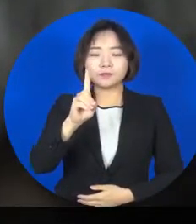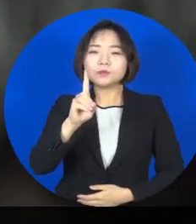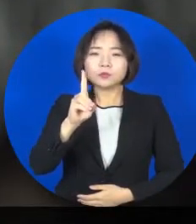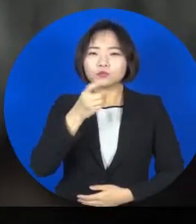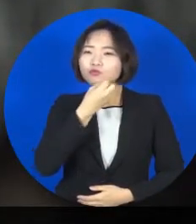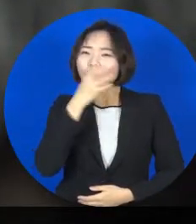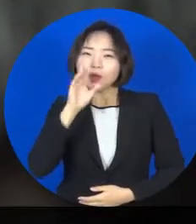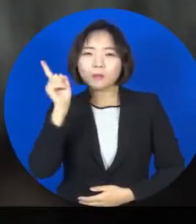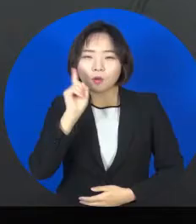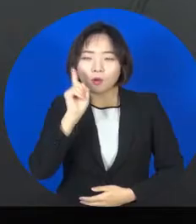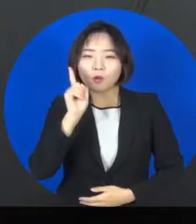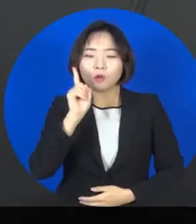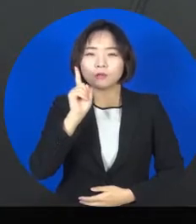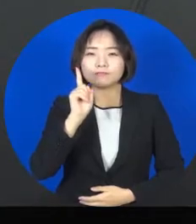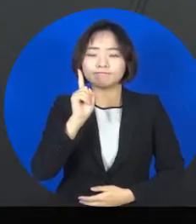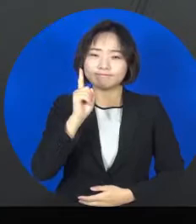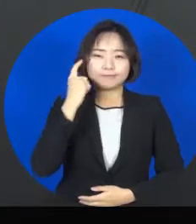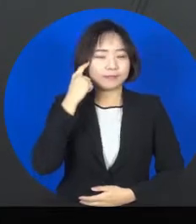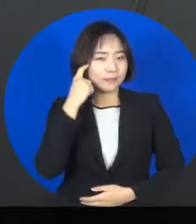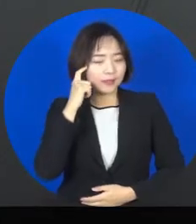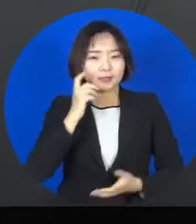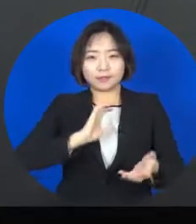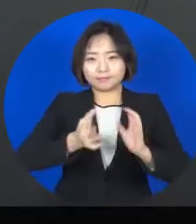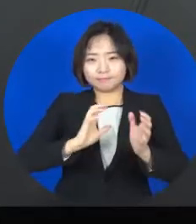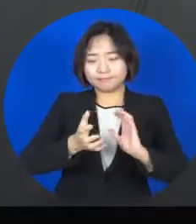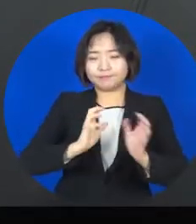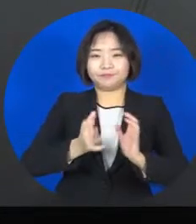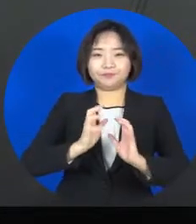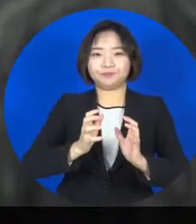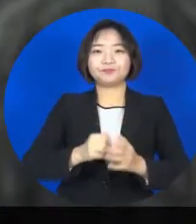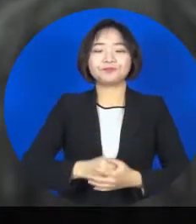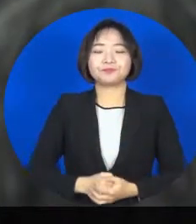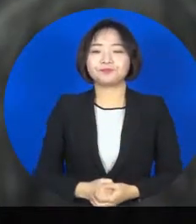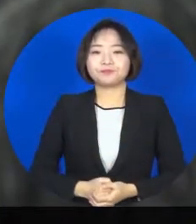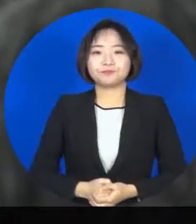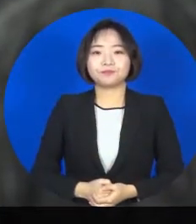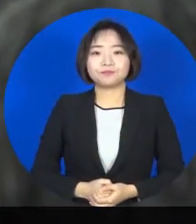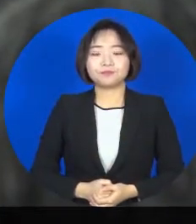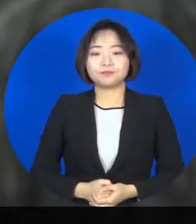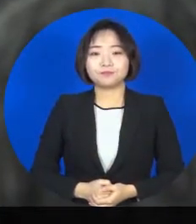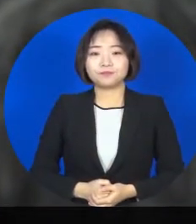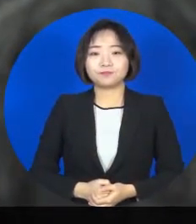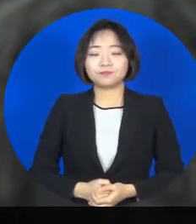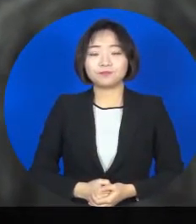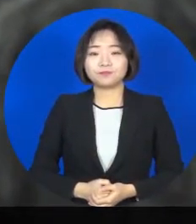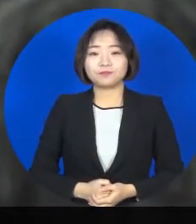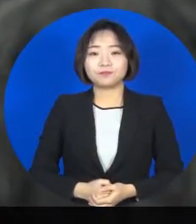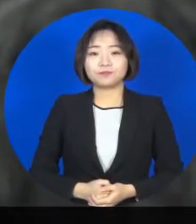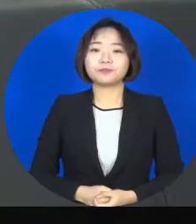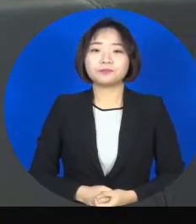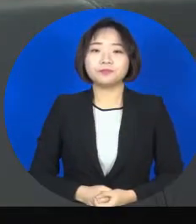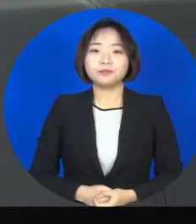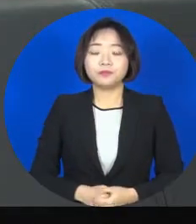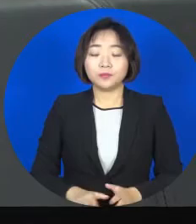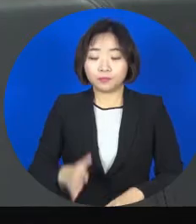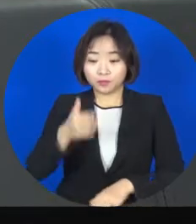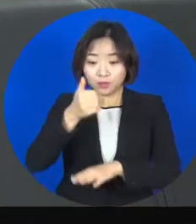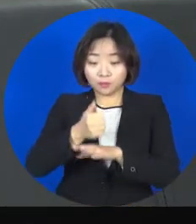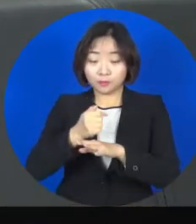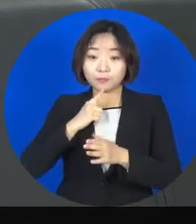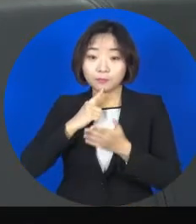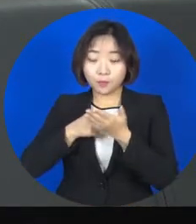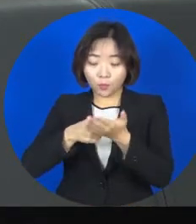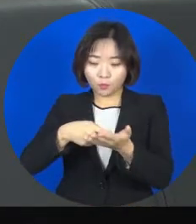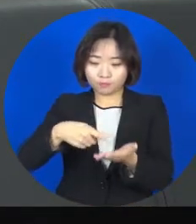분야 및 이슈 도출, 혁신 클러스터 정책과 실현 기술 발굴 등이 주요 안건으로 논의됐습니다. 시는 이번